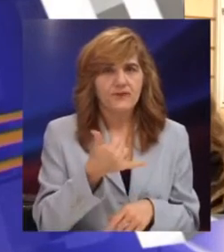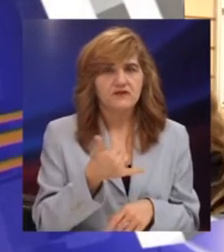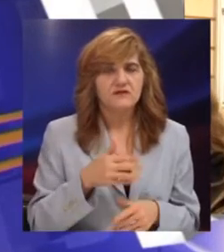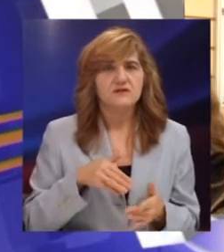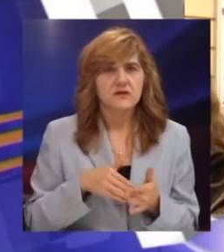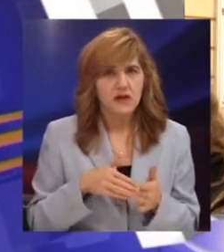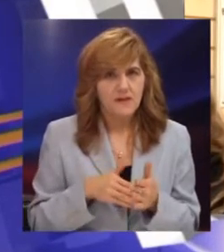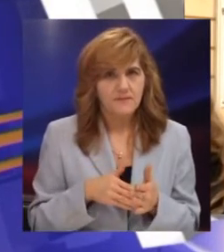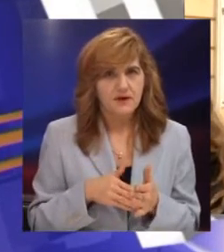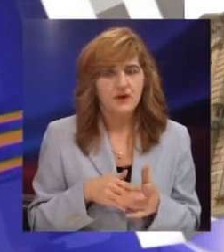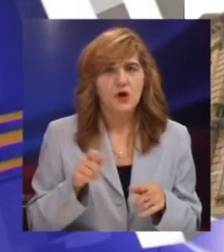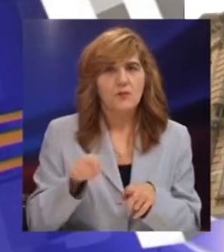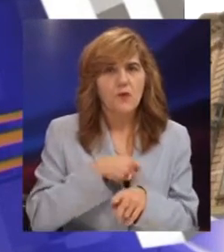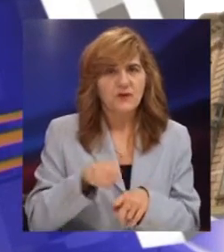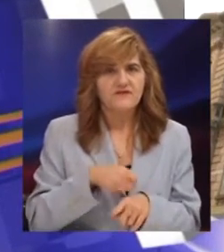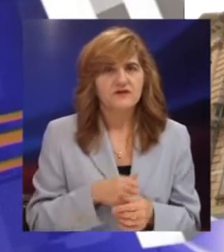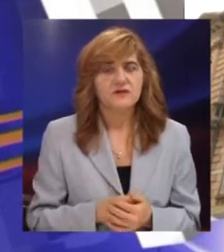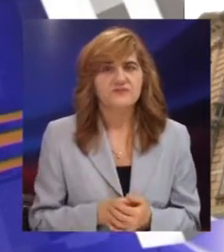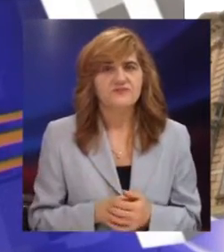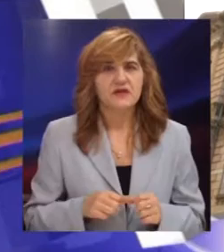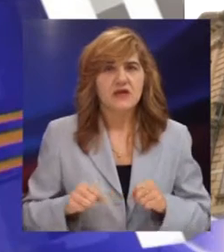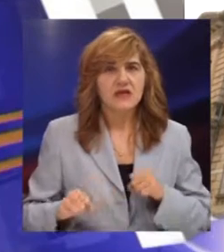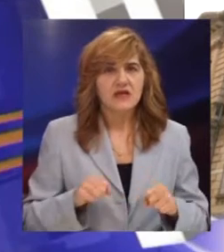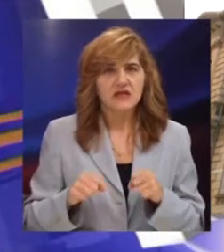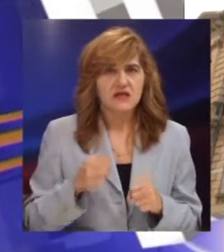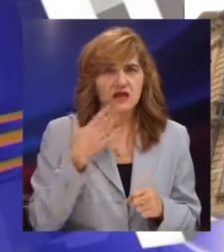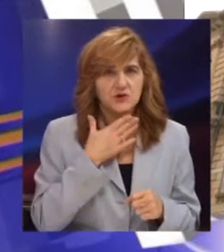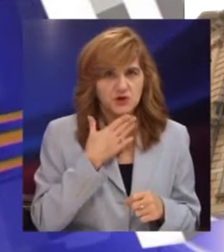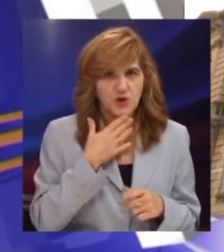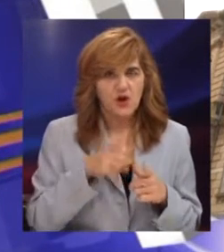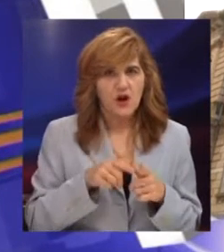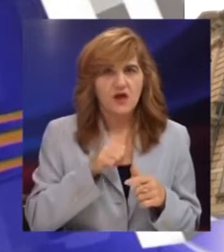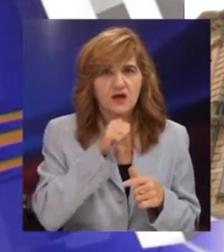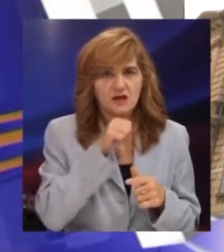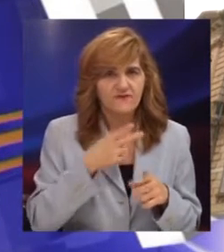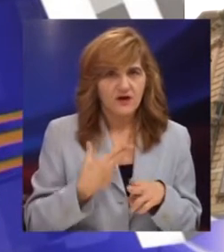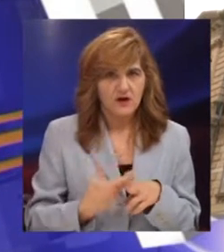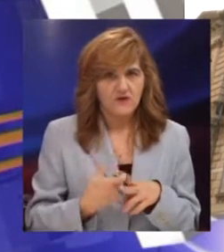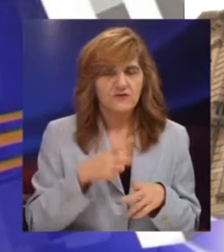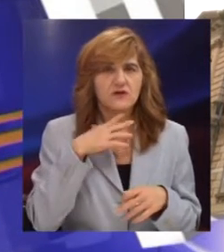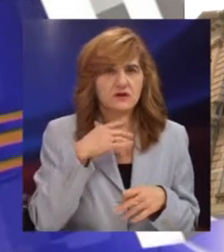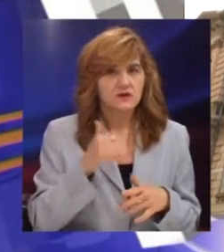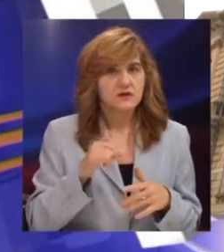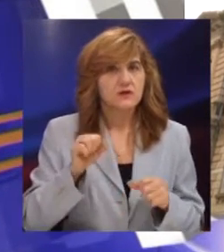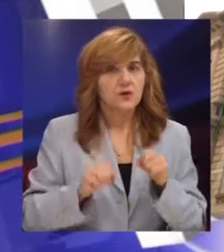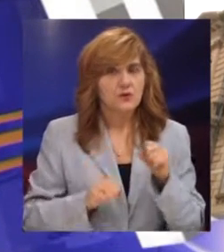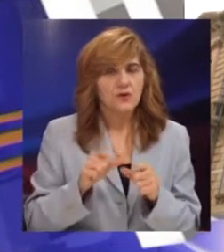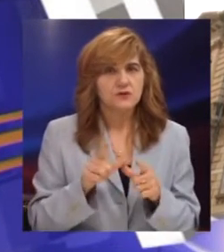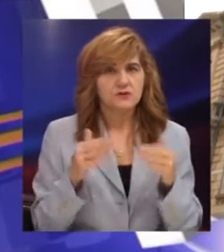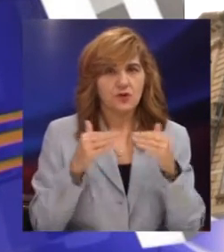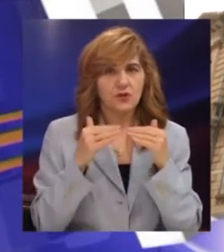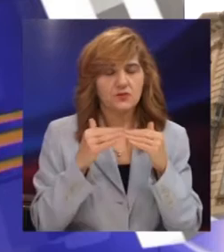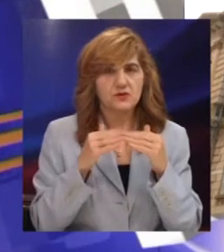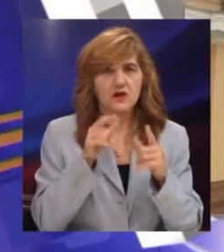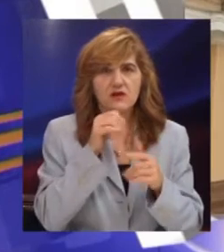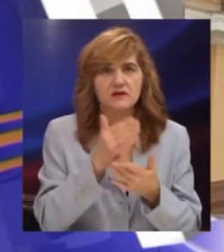to treba adekvatno popraviti. Direktor osnovne škole Ivan Goran Kovačić, Nenad Mirkov, je rekao da je škola postupila u skladu